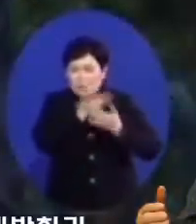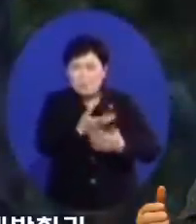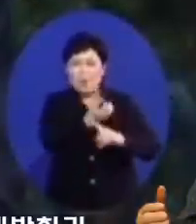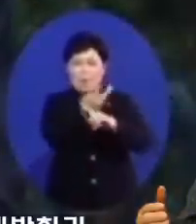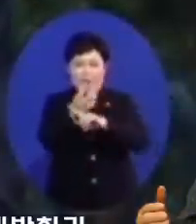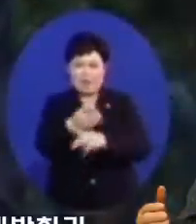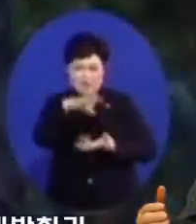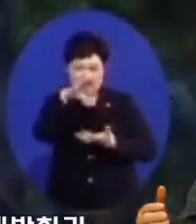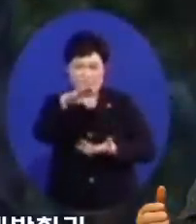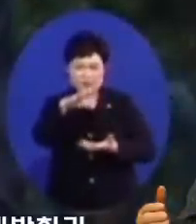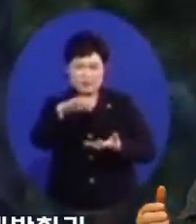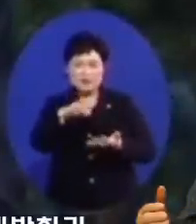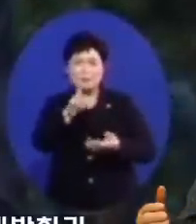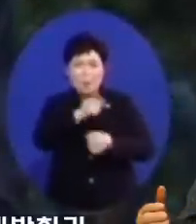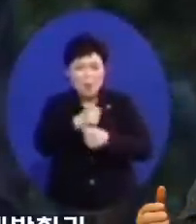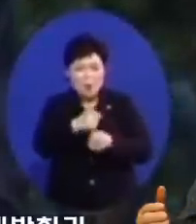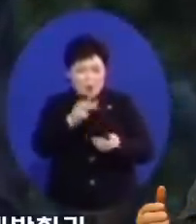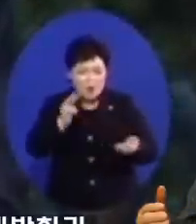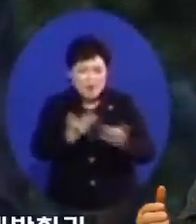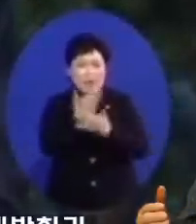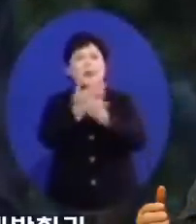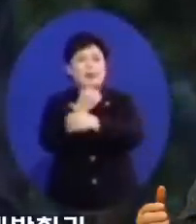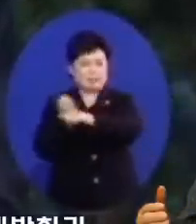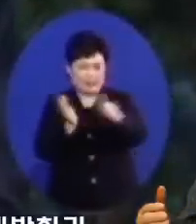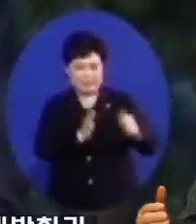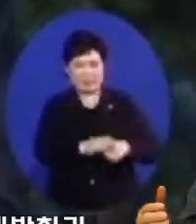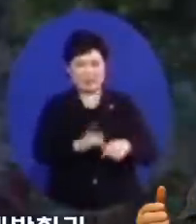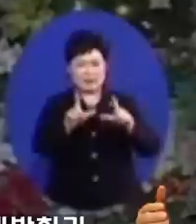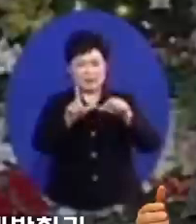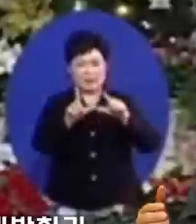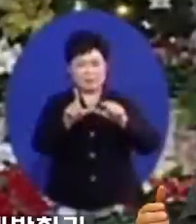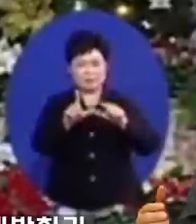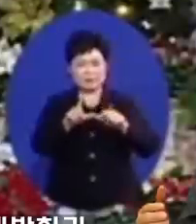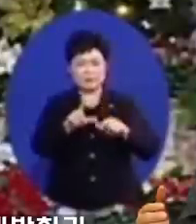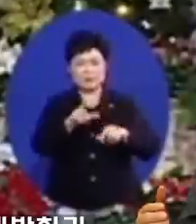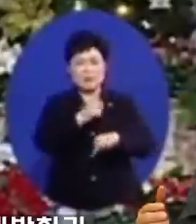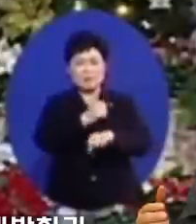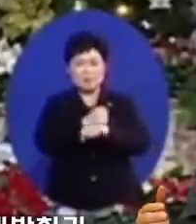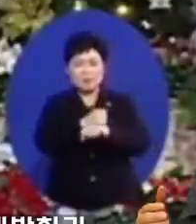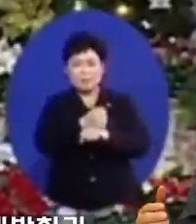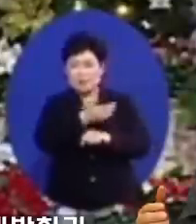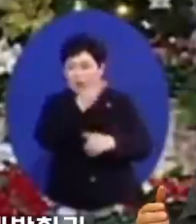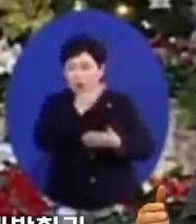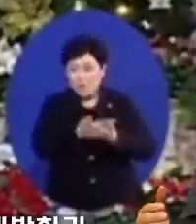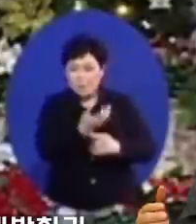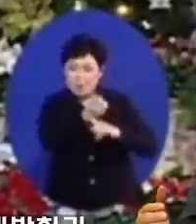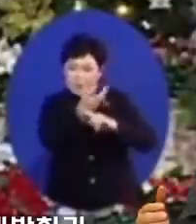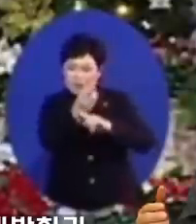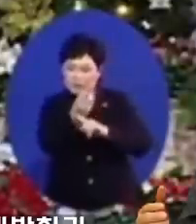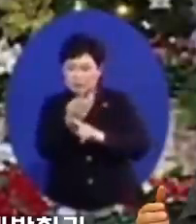덩어리를 개발해야 되는 것입니다. 대개 그 보배를 한 달란트처럼 파묻어버리고 있는 사람이 너무나